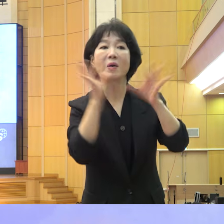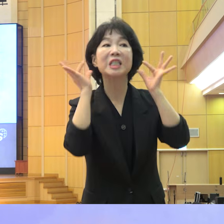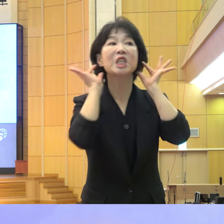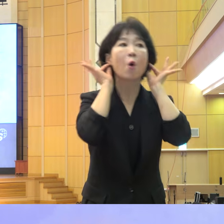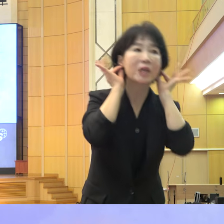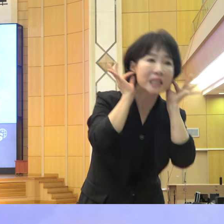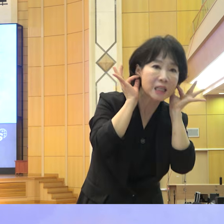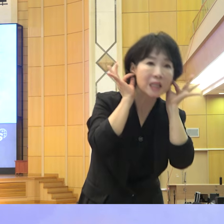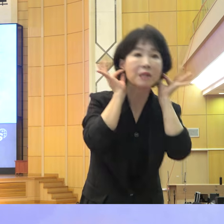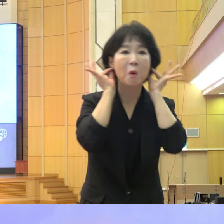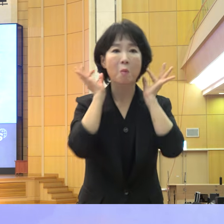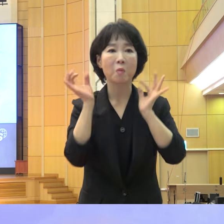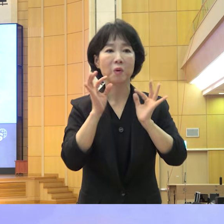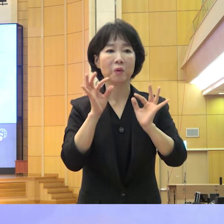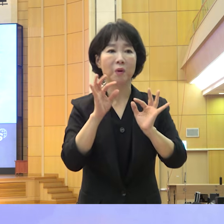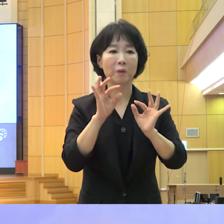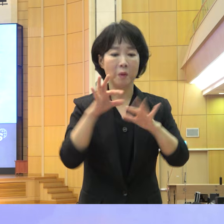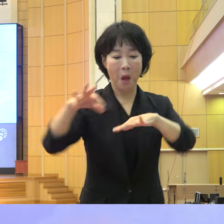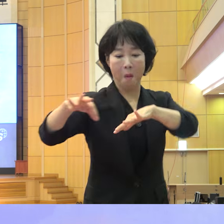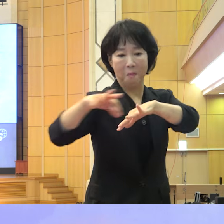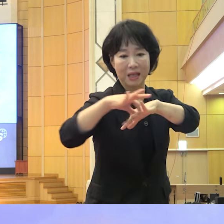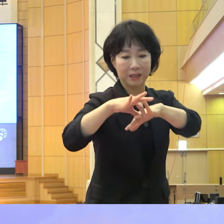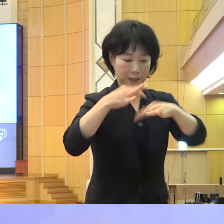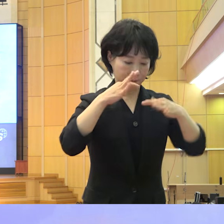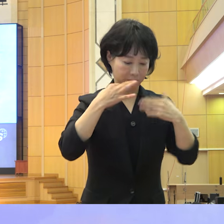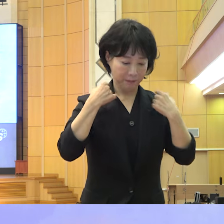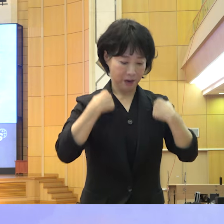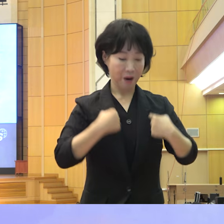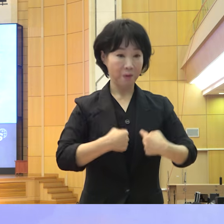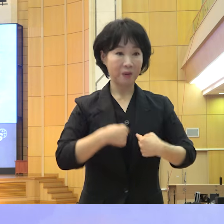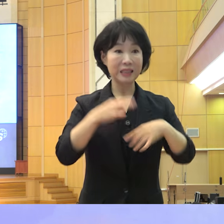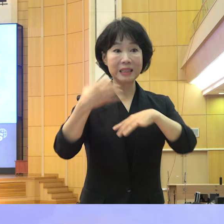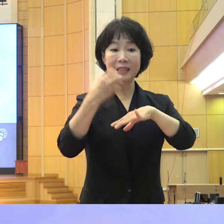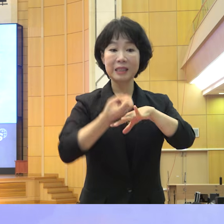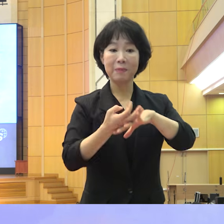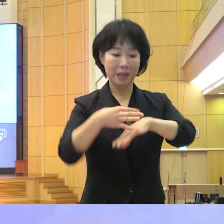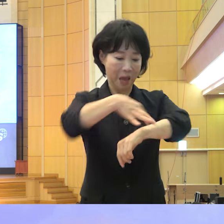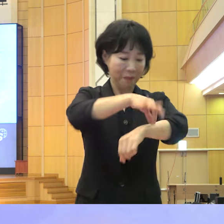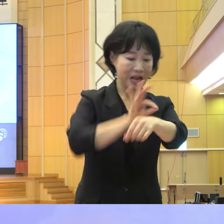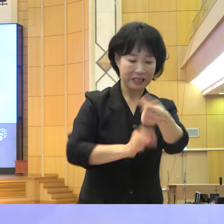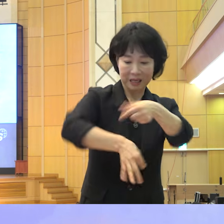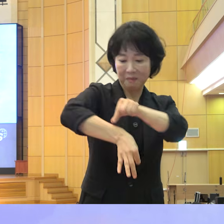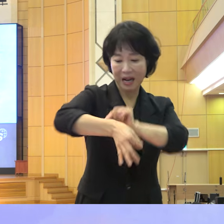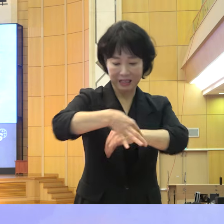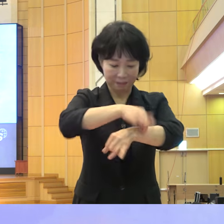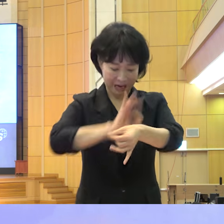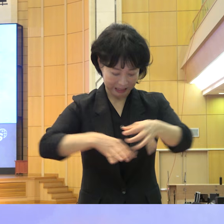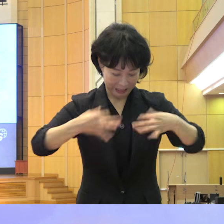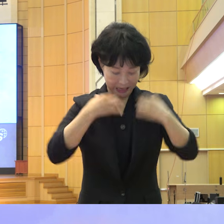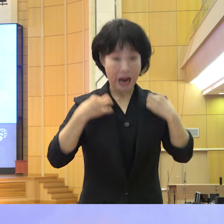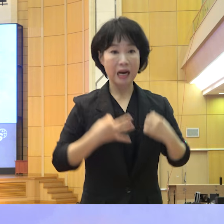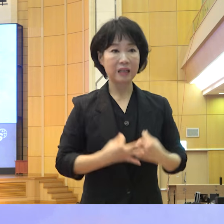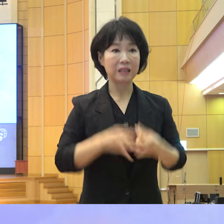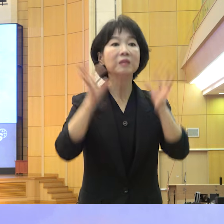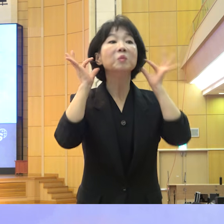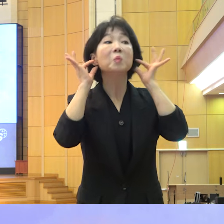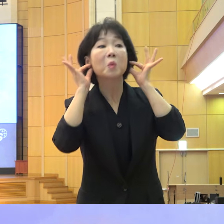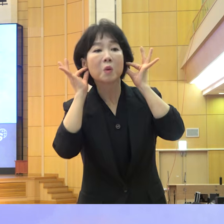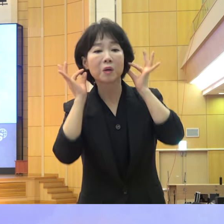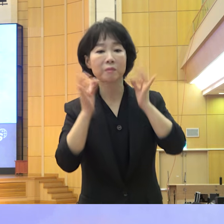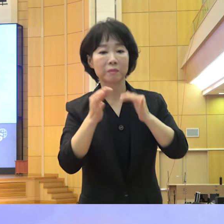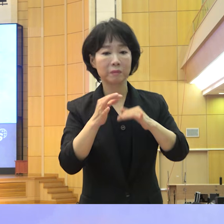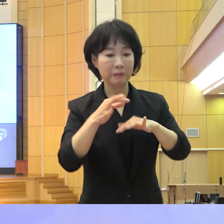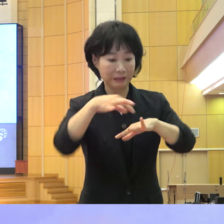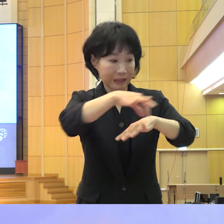금귀걸이 또는 목걸이, 오늘날로 말하면 팔찌, 가락지, 이런